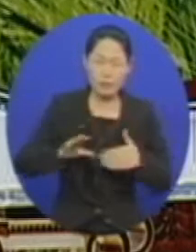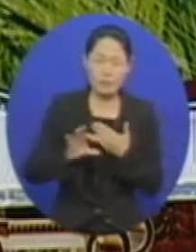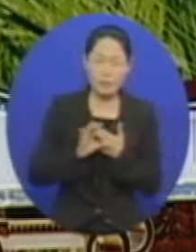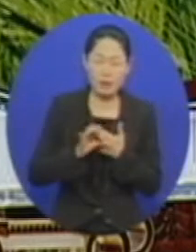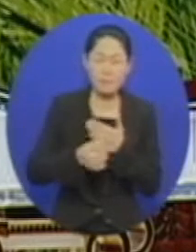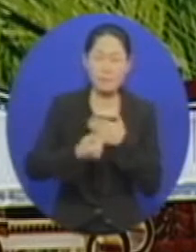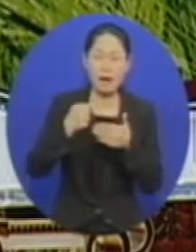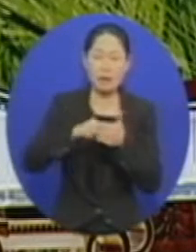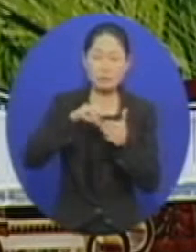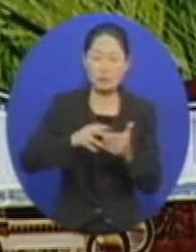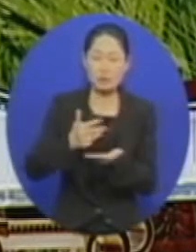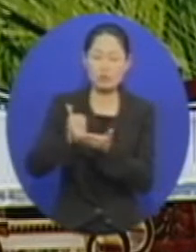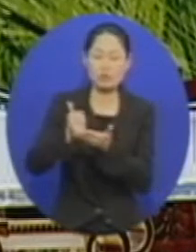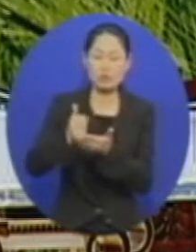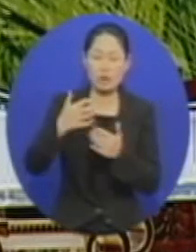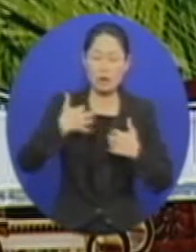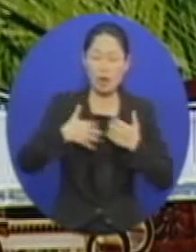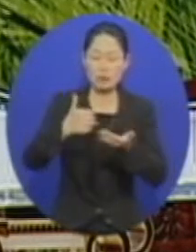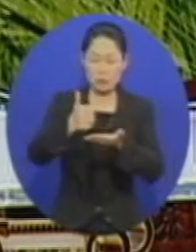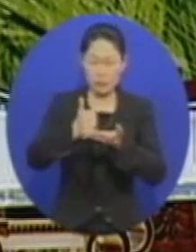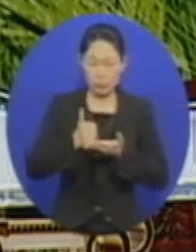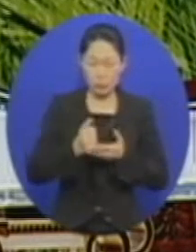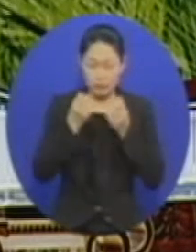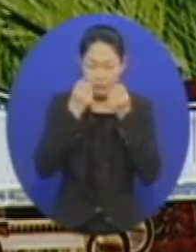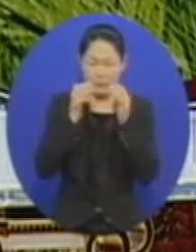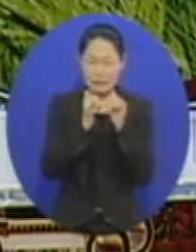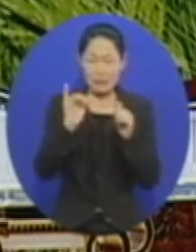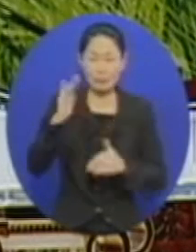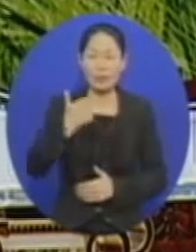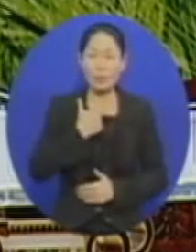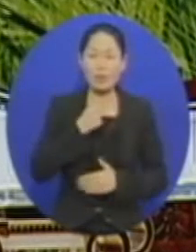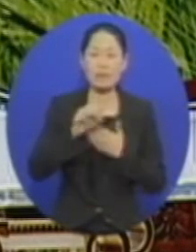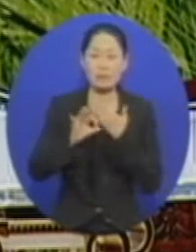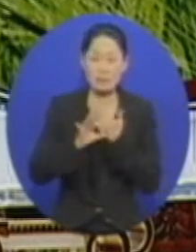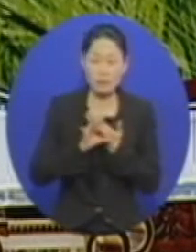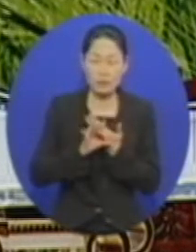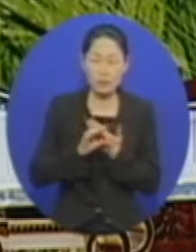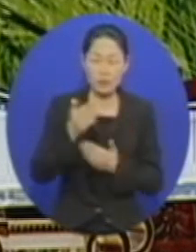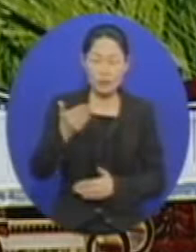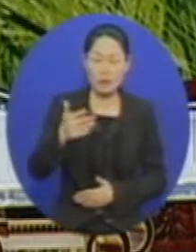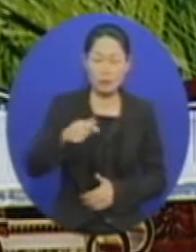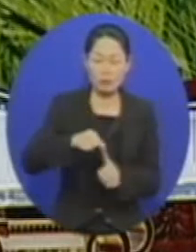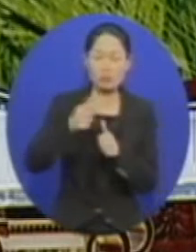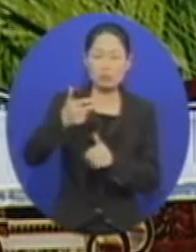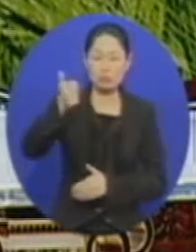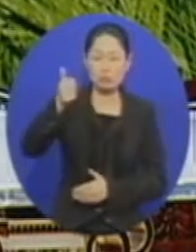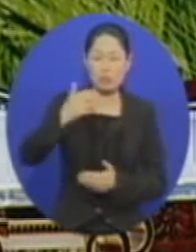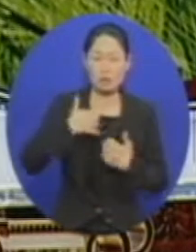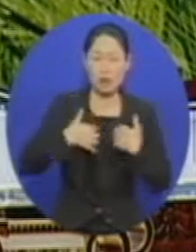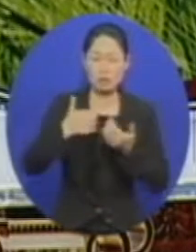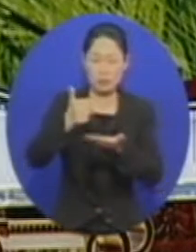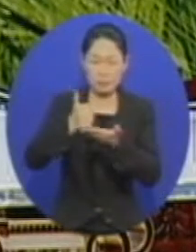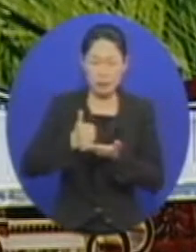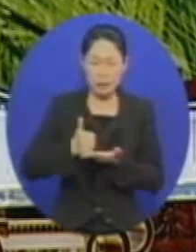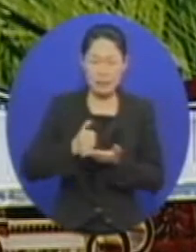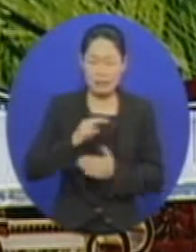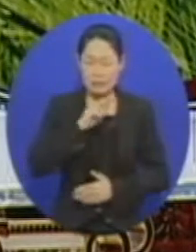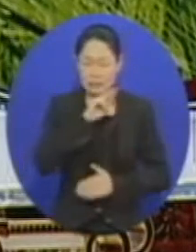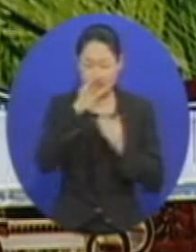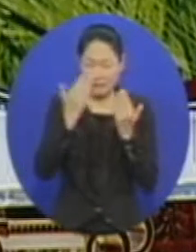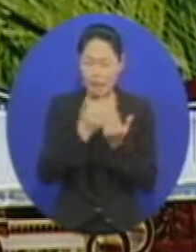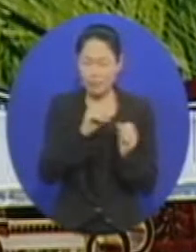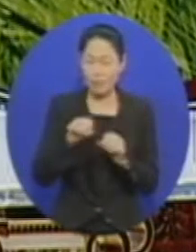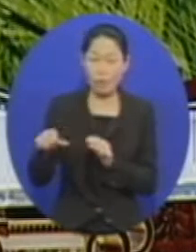주영 접하며 세 사람 되기를 원하거든 내 구주를 영접하라 의심을 나버리고